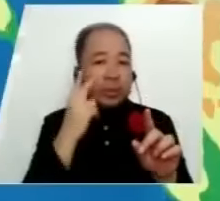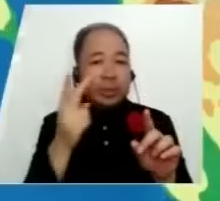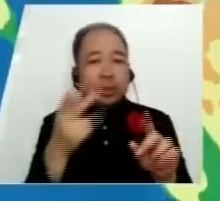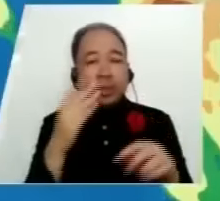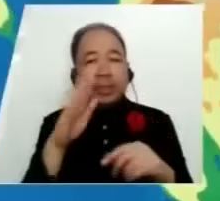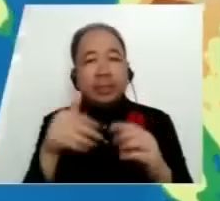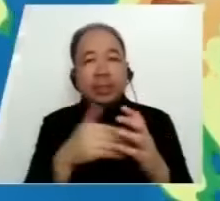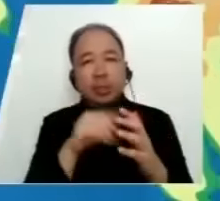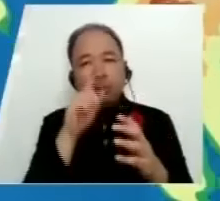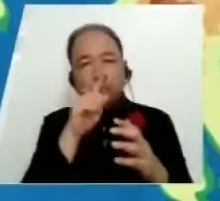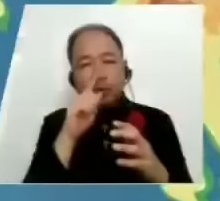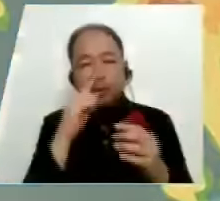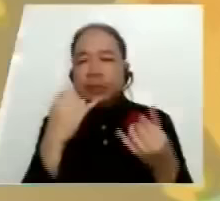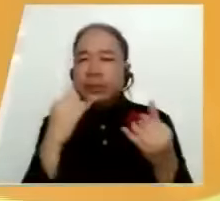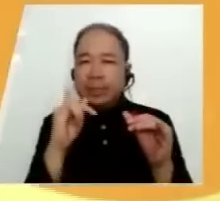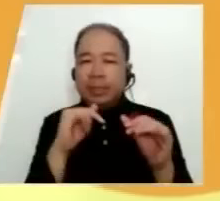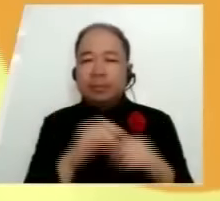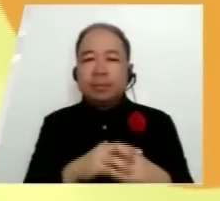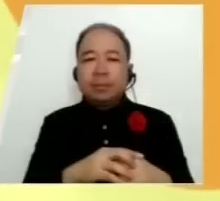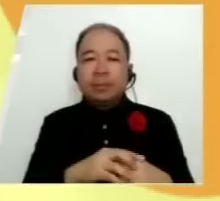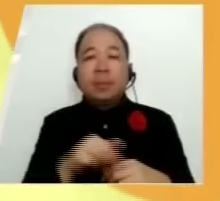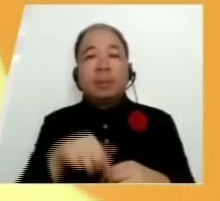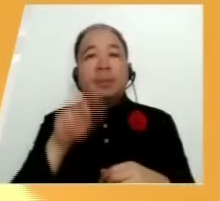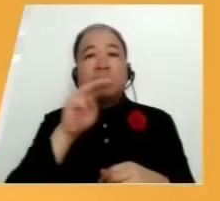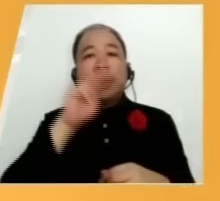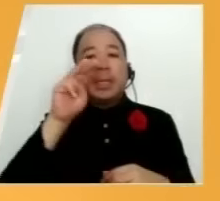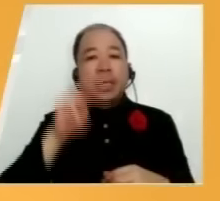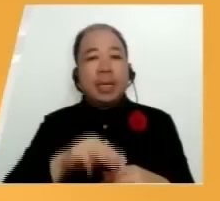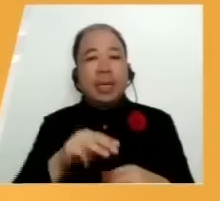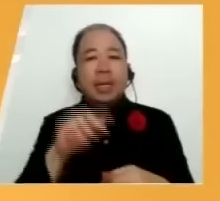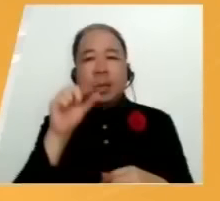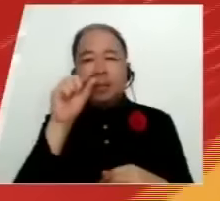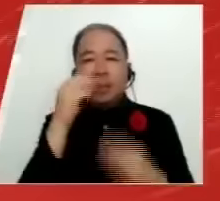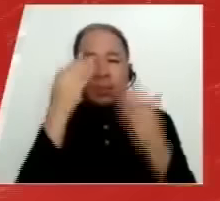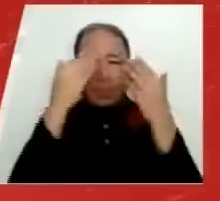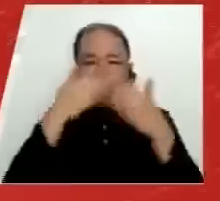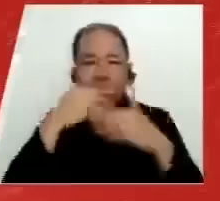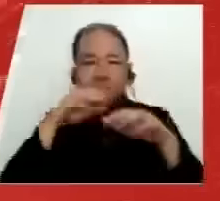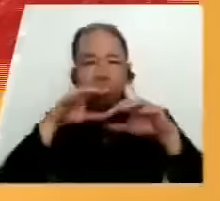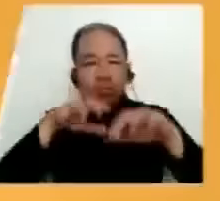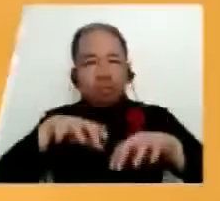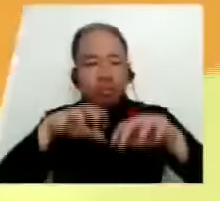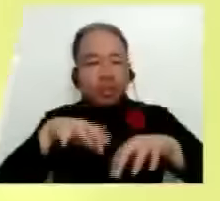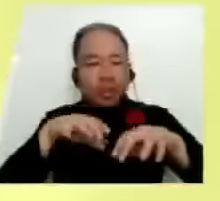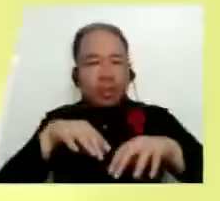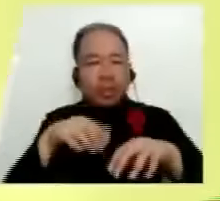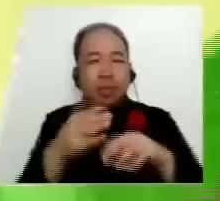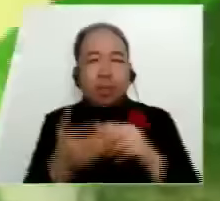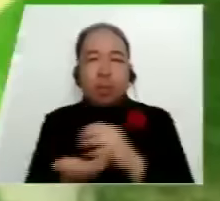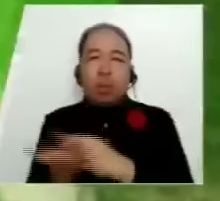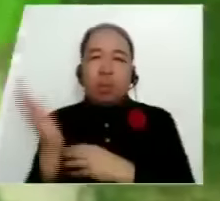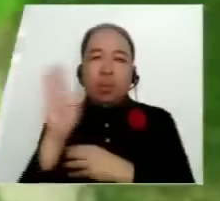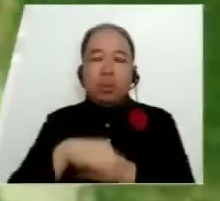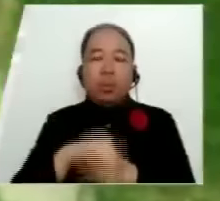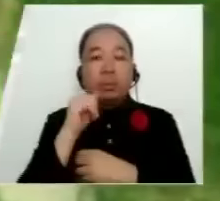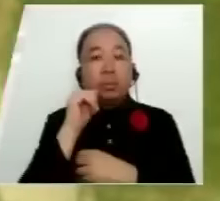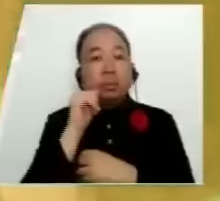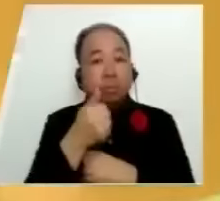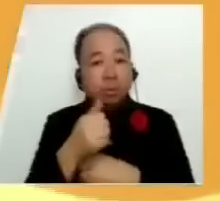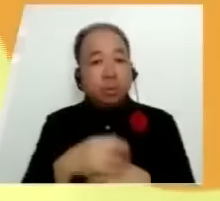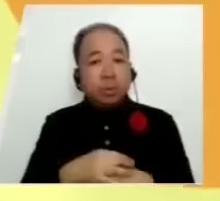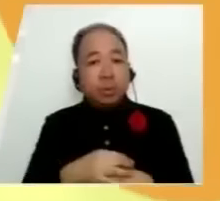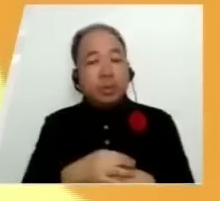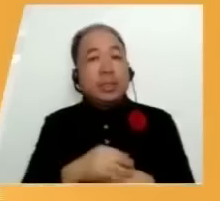Kaya ingat pa rin. Sa Metro Manila, makulimlim at mataas pa rin po ang tsansa ng ulan maghapon bukas kung yan pong itong